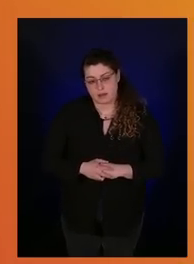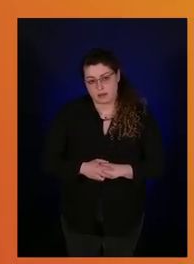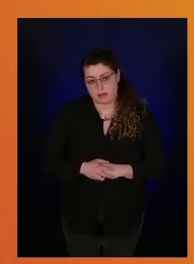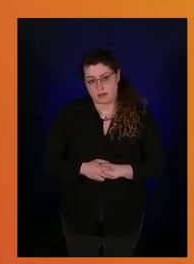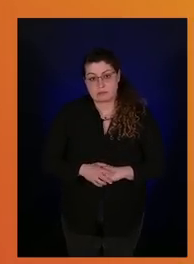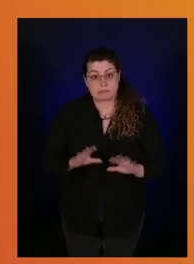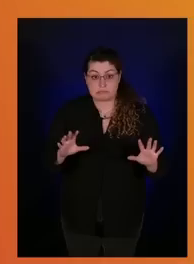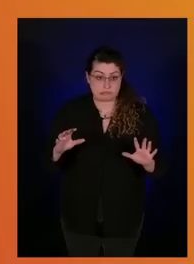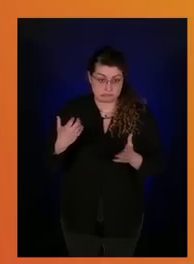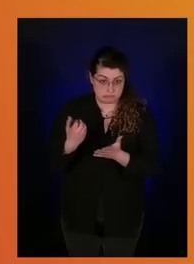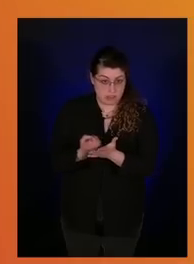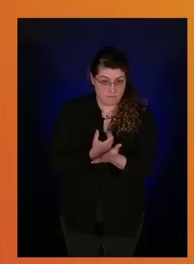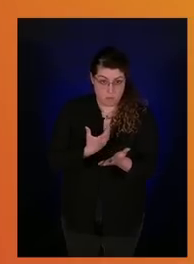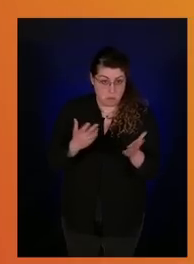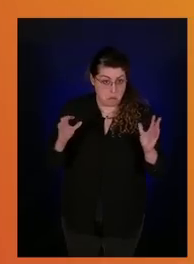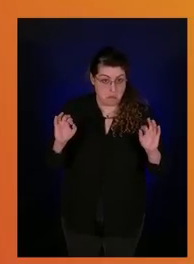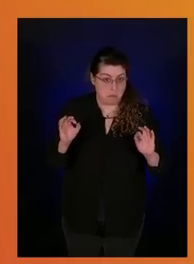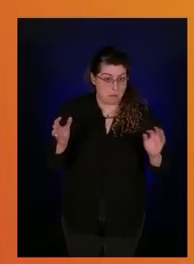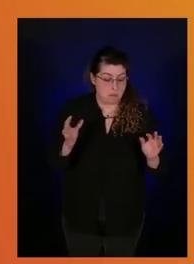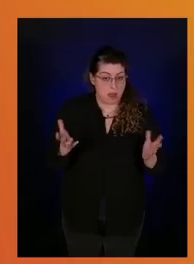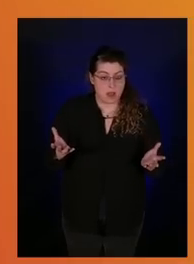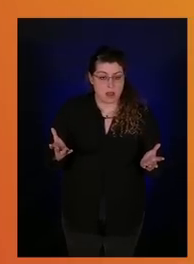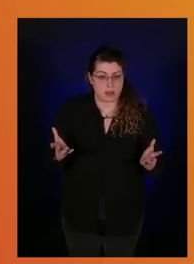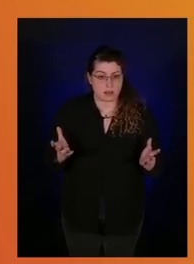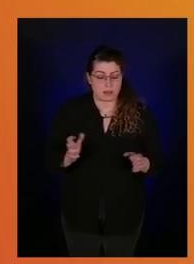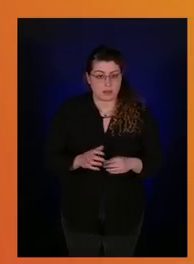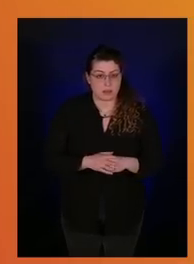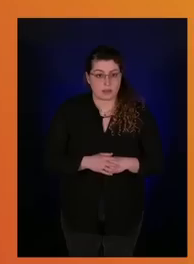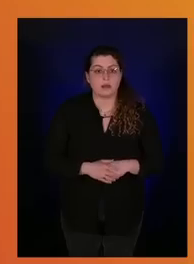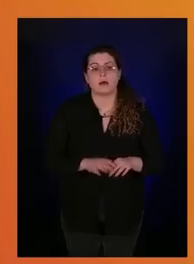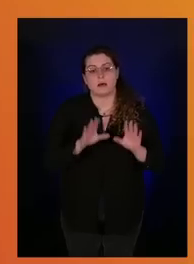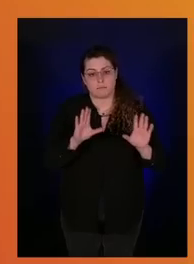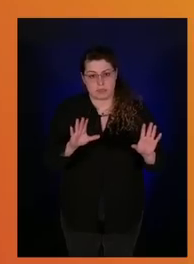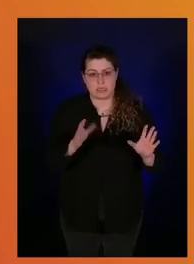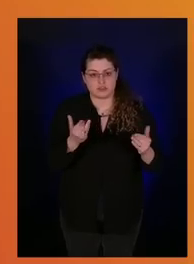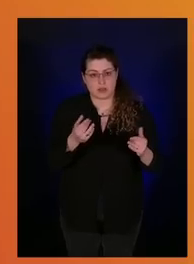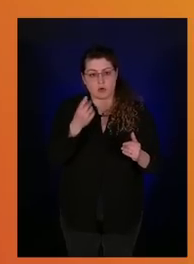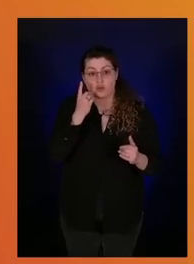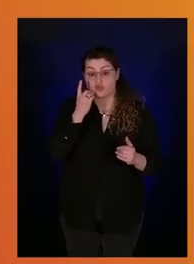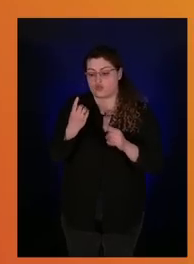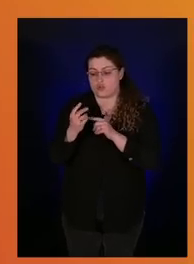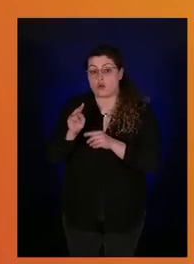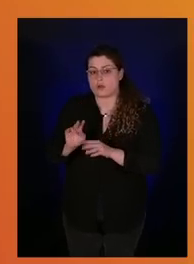J'ai pas d'informations pour l'instant. Mais je guette mon téléphone portable